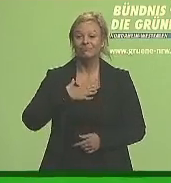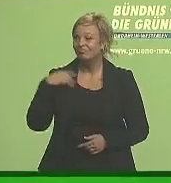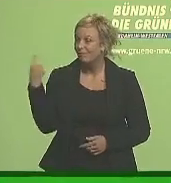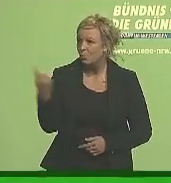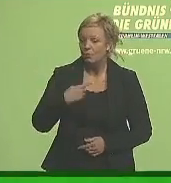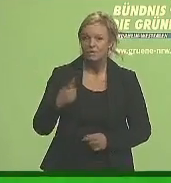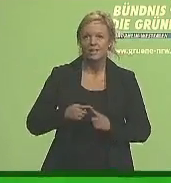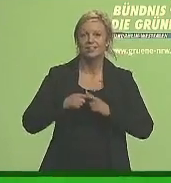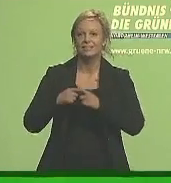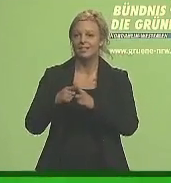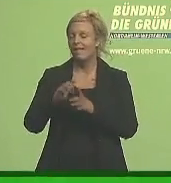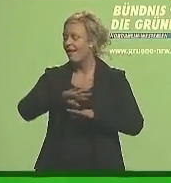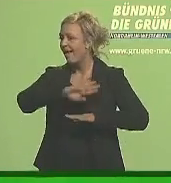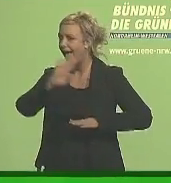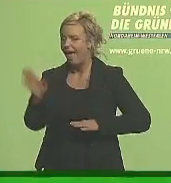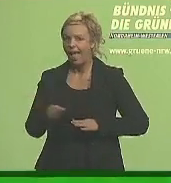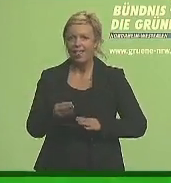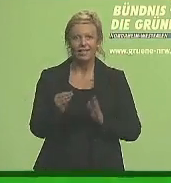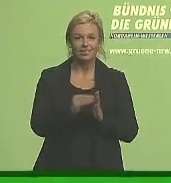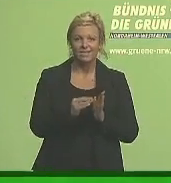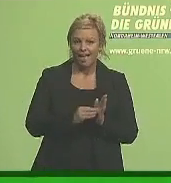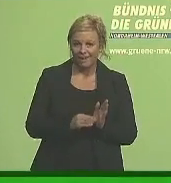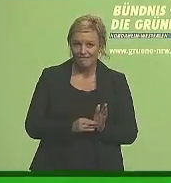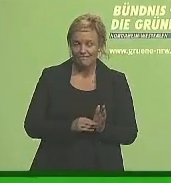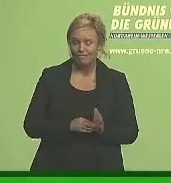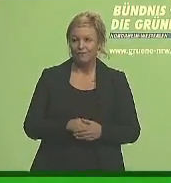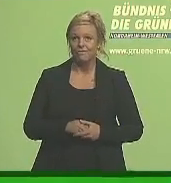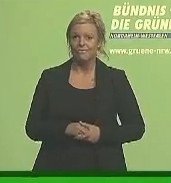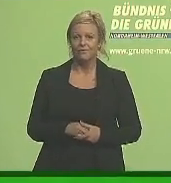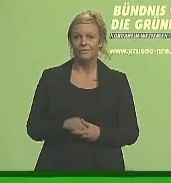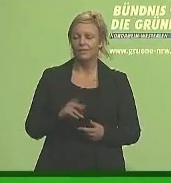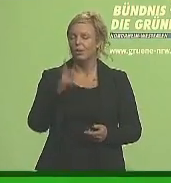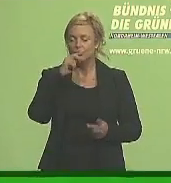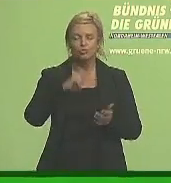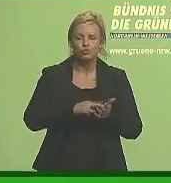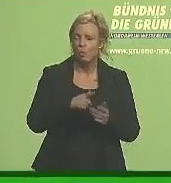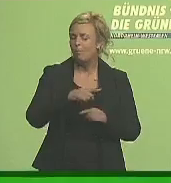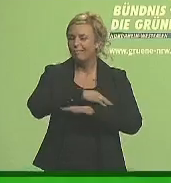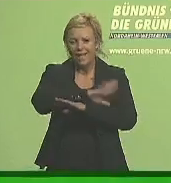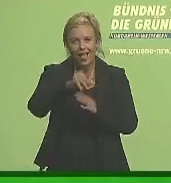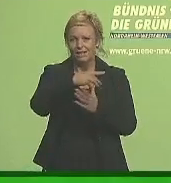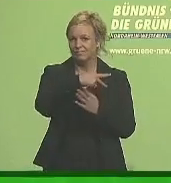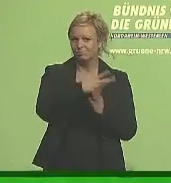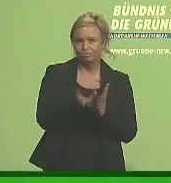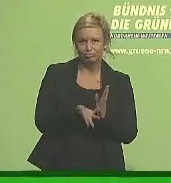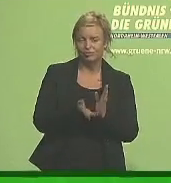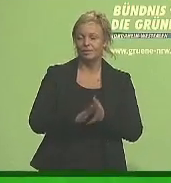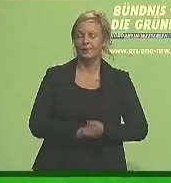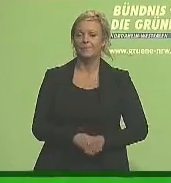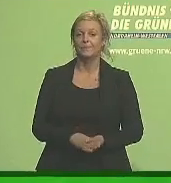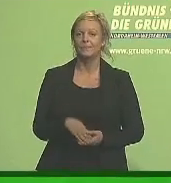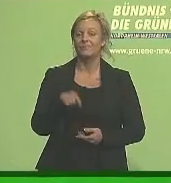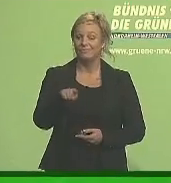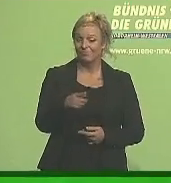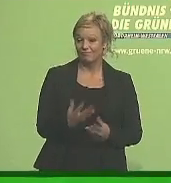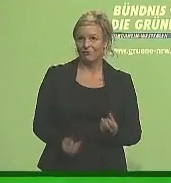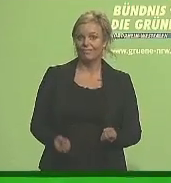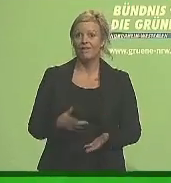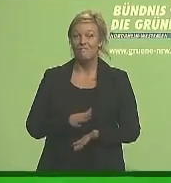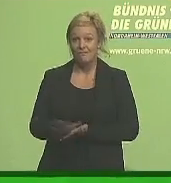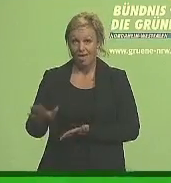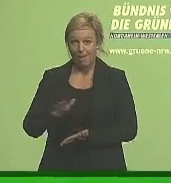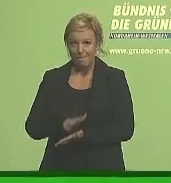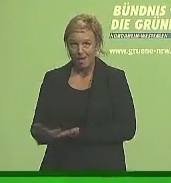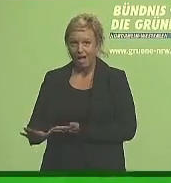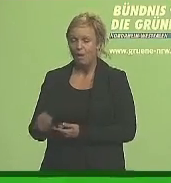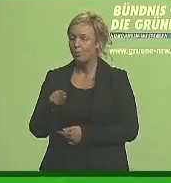alle Tarife, und zwar nicht nur für Strom, sondern alles, was tarifär irgendwie abgerichtet wird, dass überall da, wo Ressourcen verbraucht wird, Tarife